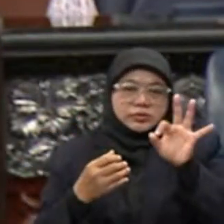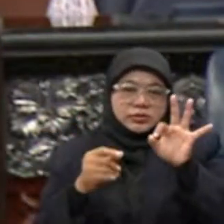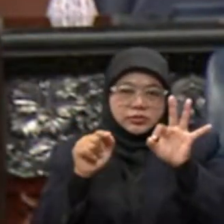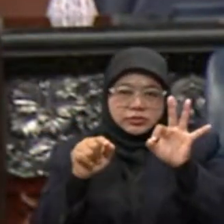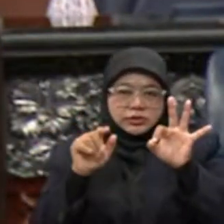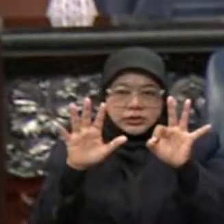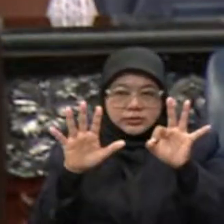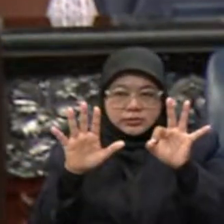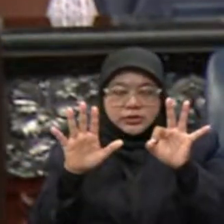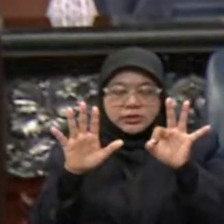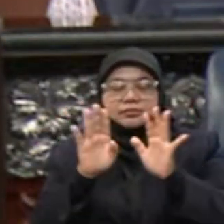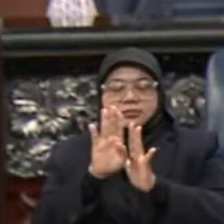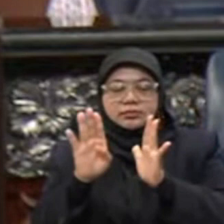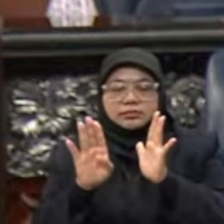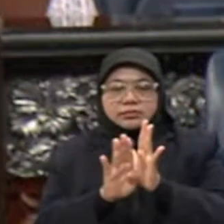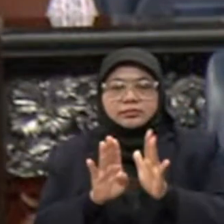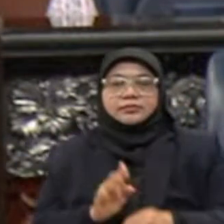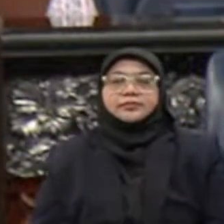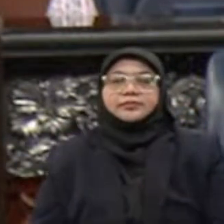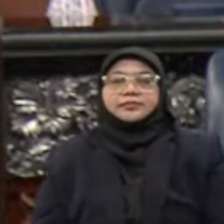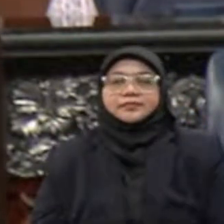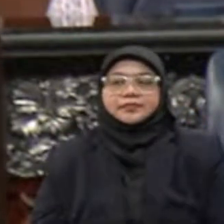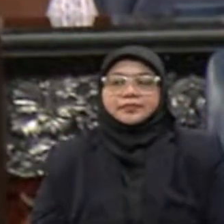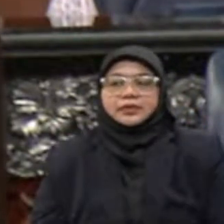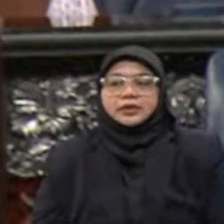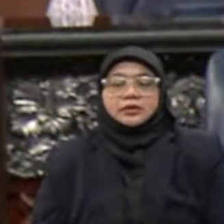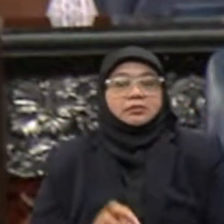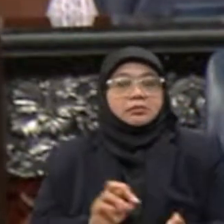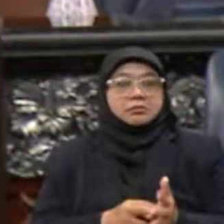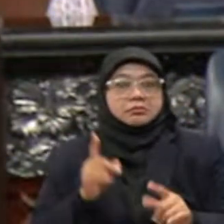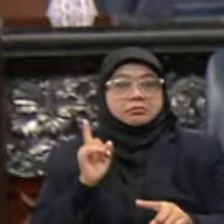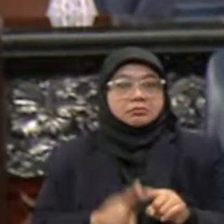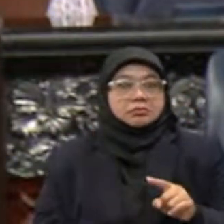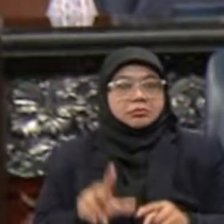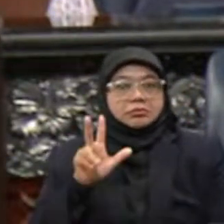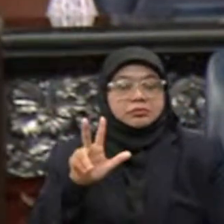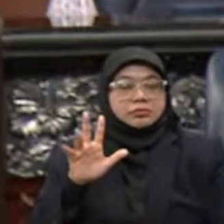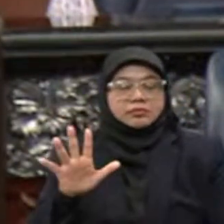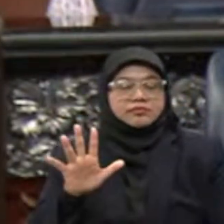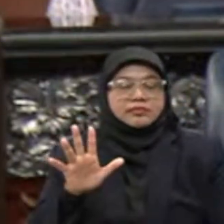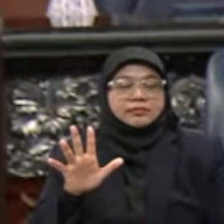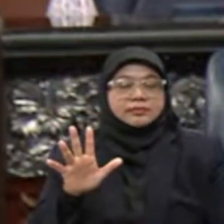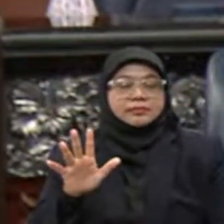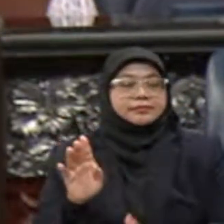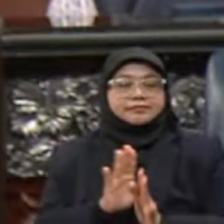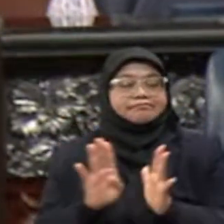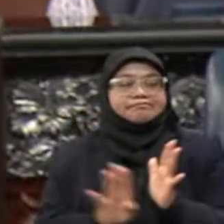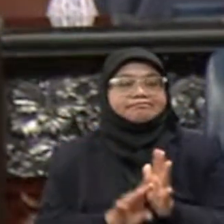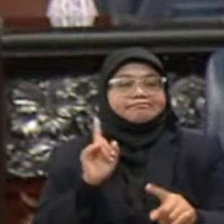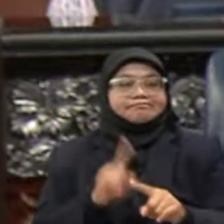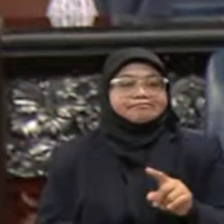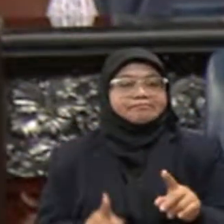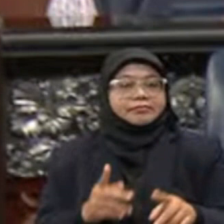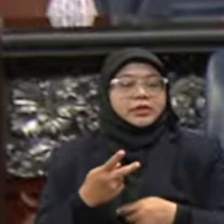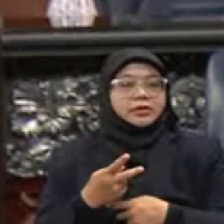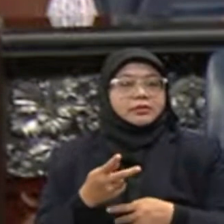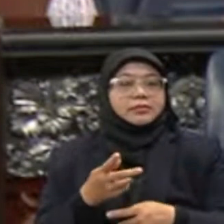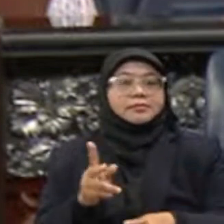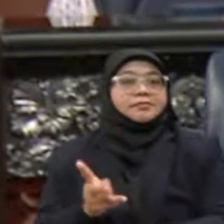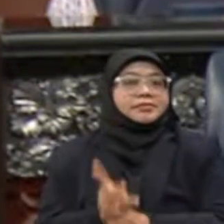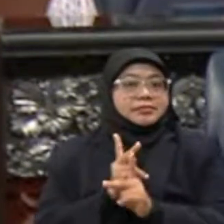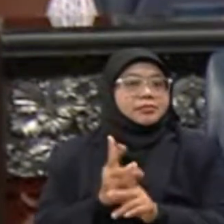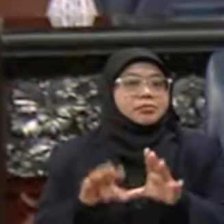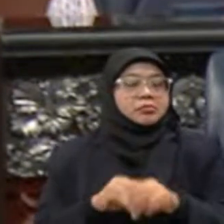bulan 5 billion kita tak boleh pinjam lebih pada 35 billion Ringgit di luar